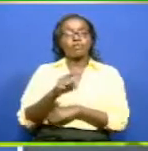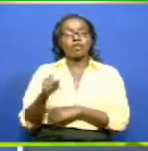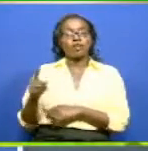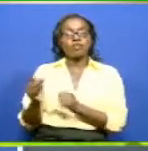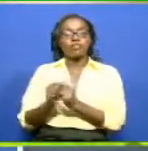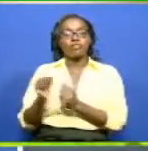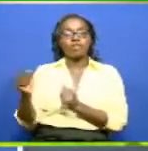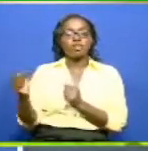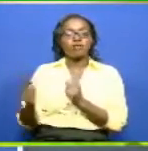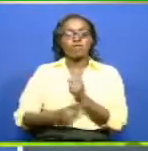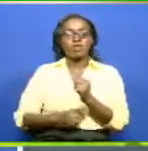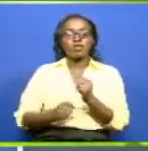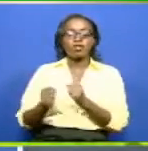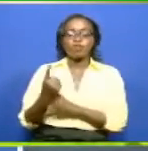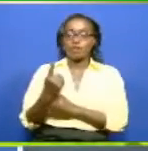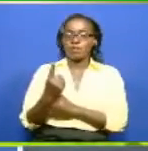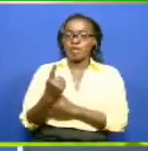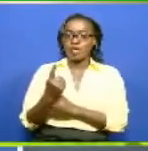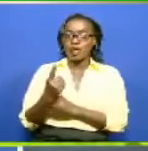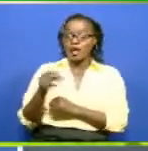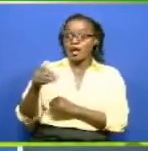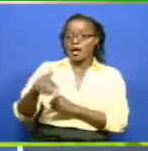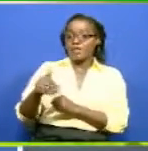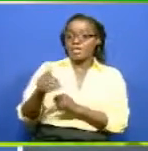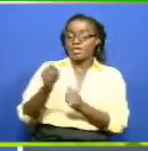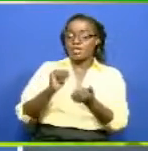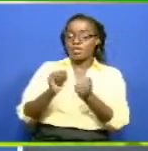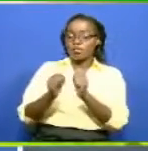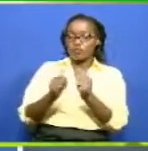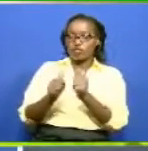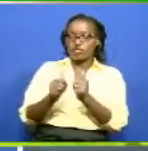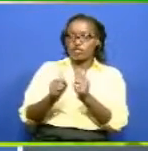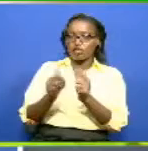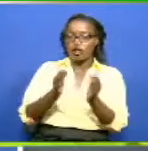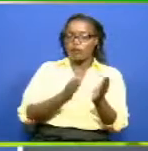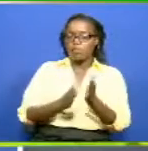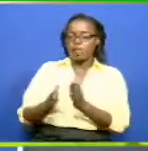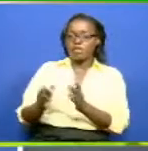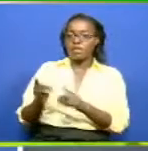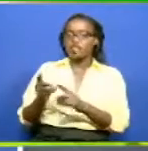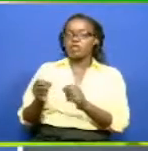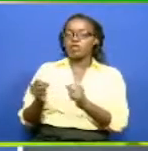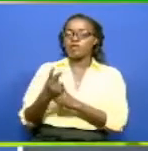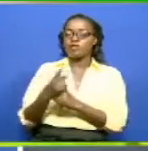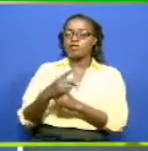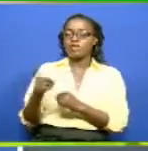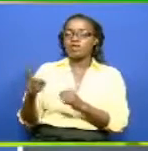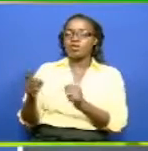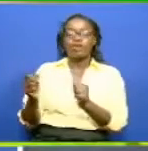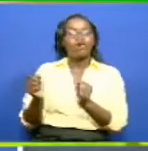15 mwezi Novemba. Awali mashindano hayo yalikuwa yameratibiwa kuandaliwa tarehe 12 hadi